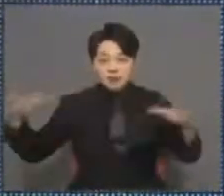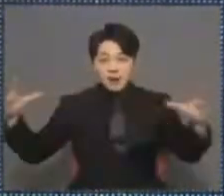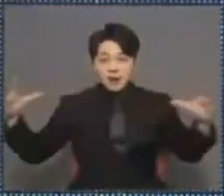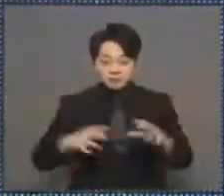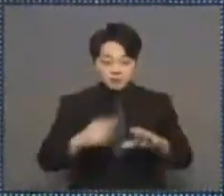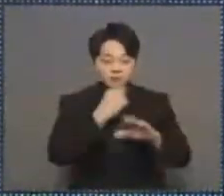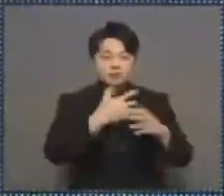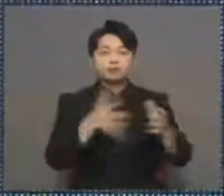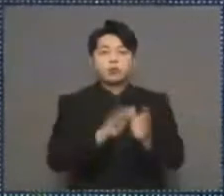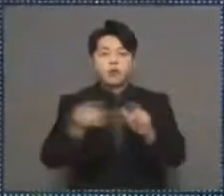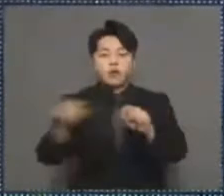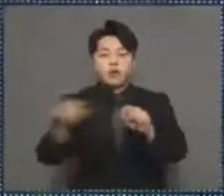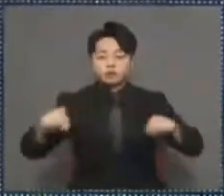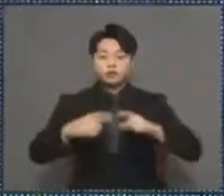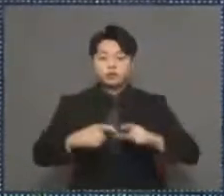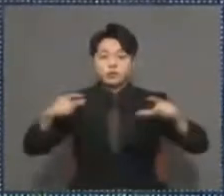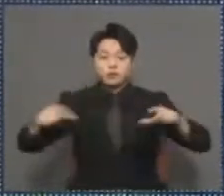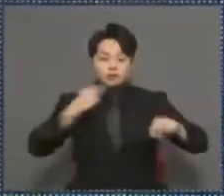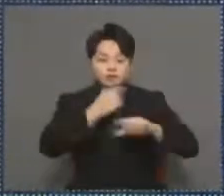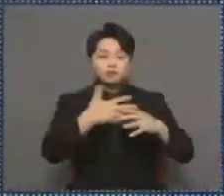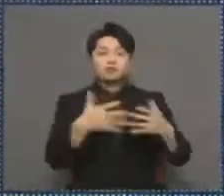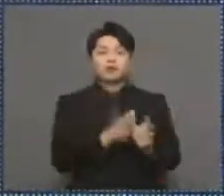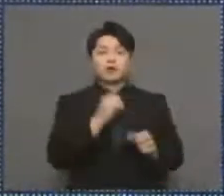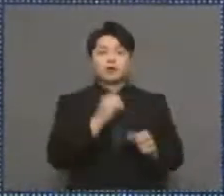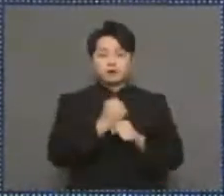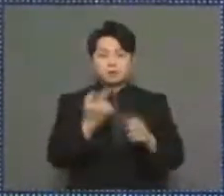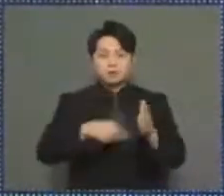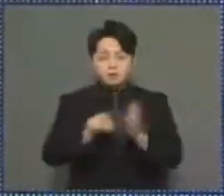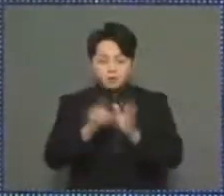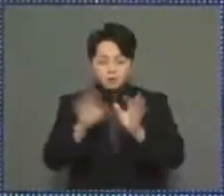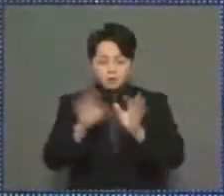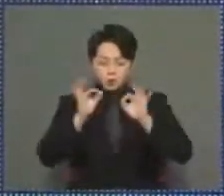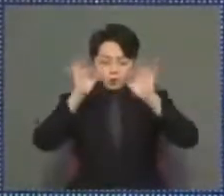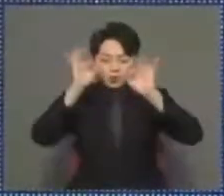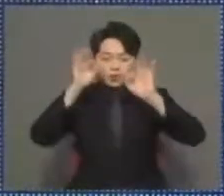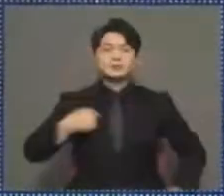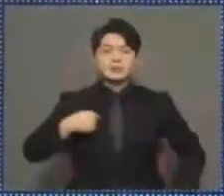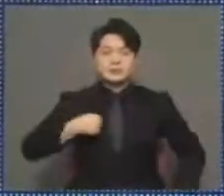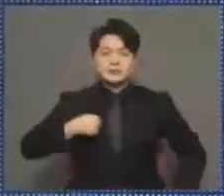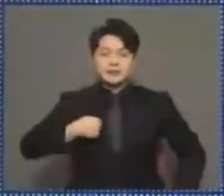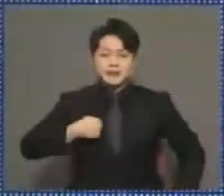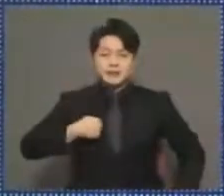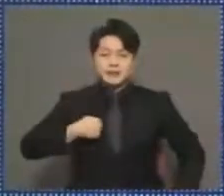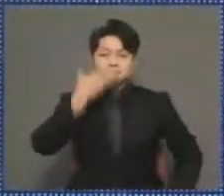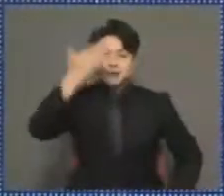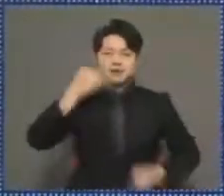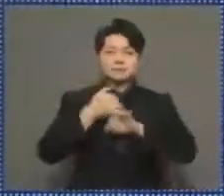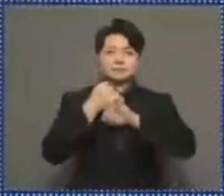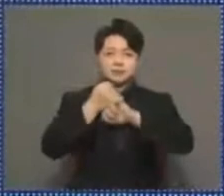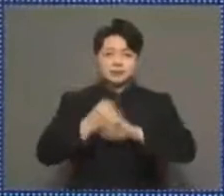진짜 전국정당이 되도록 이 박찬대가 온 힘을 다하겠습니다.